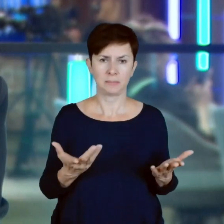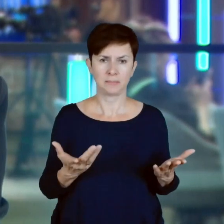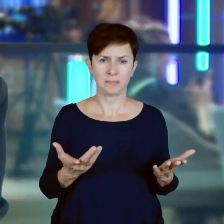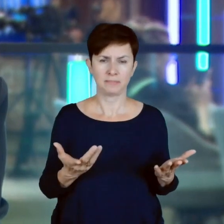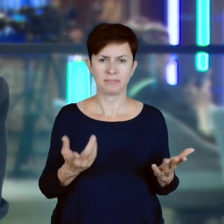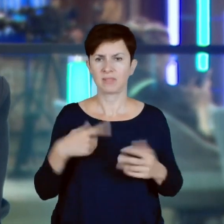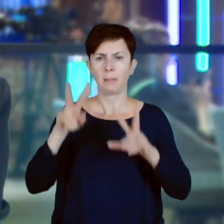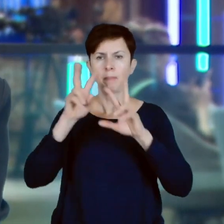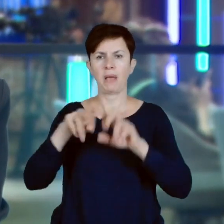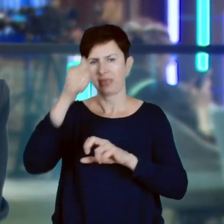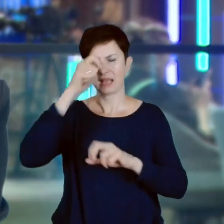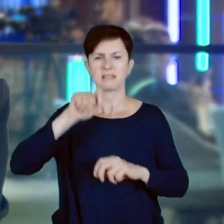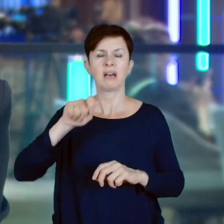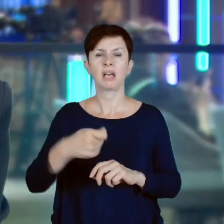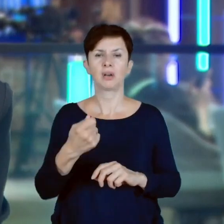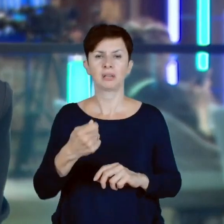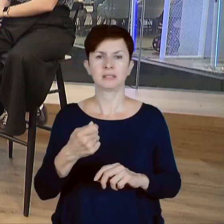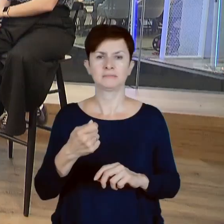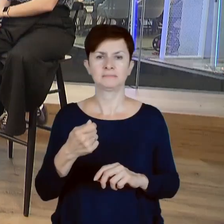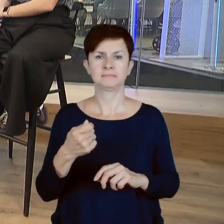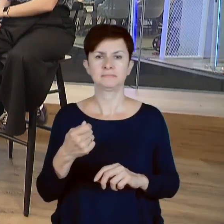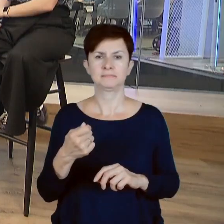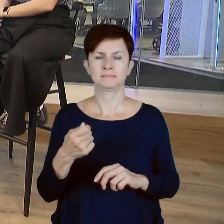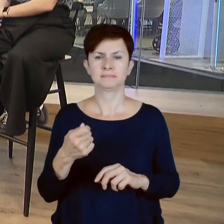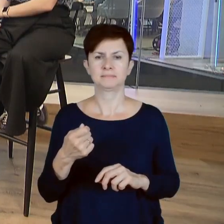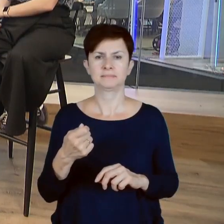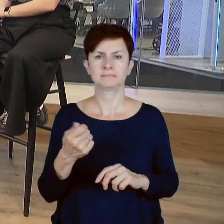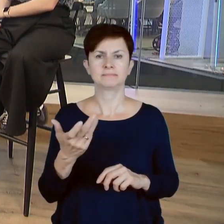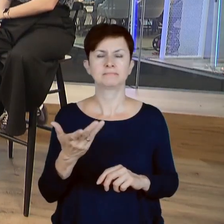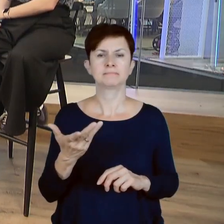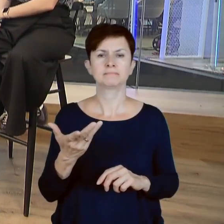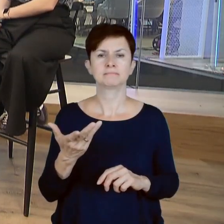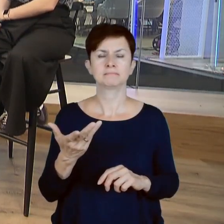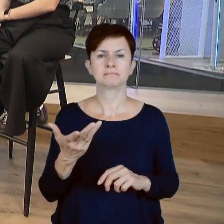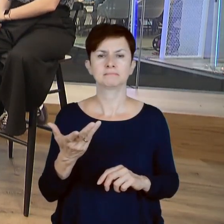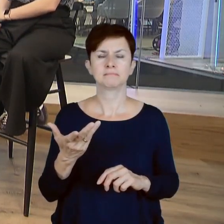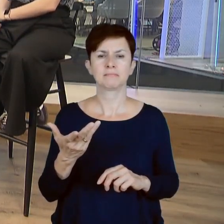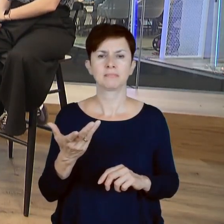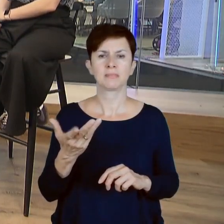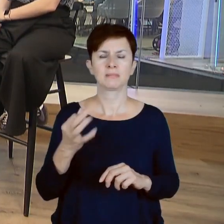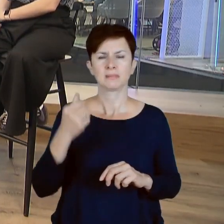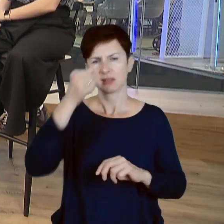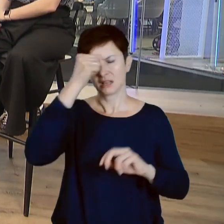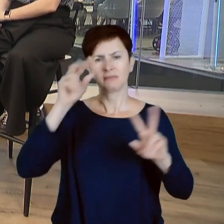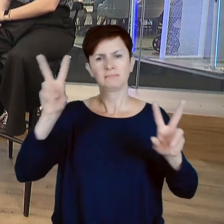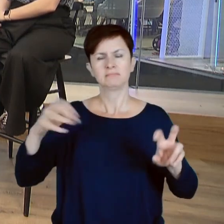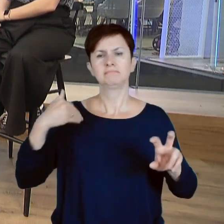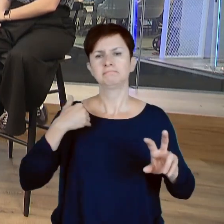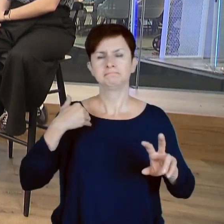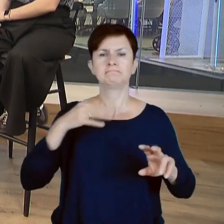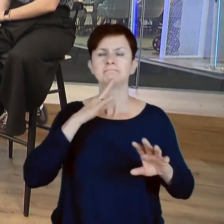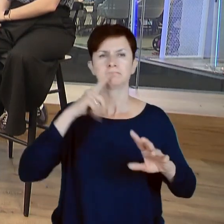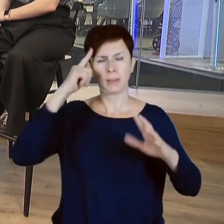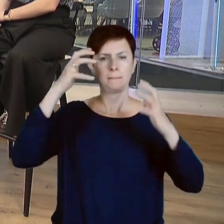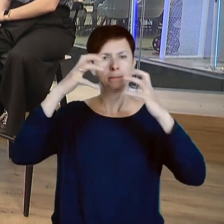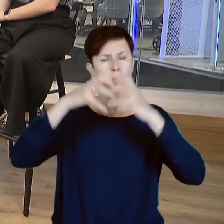wręcz taką rewiring of childhood, prawda? Czy faktycznie ten mózg już w ogóle inaczej się kształtuje w